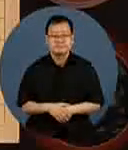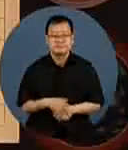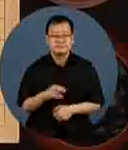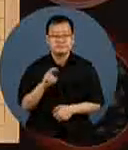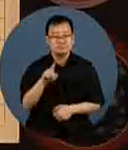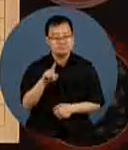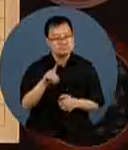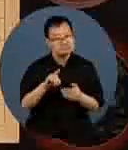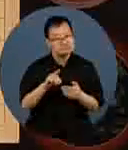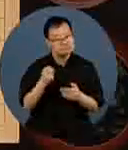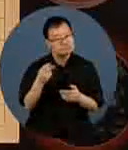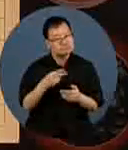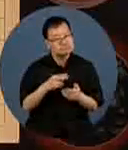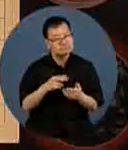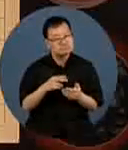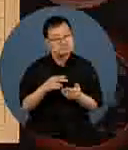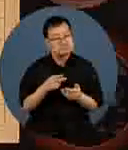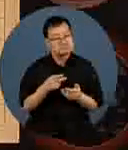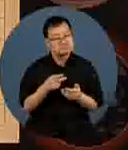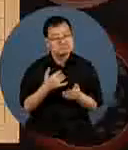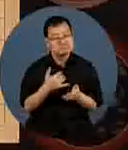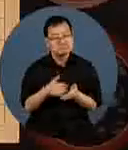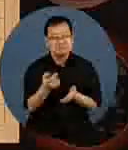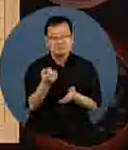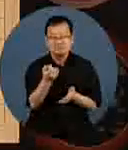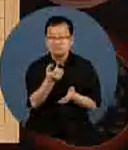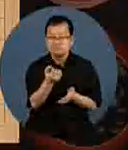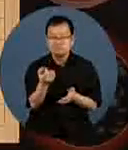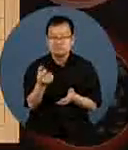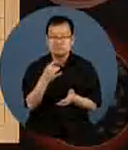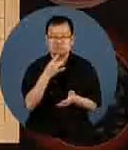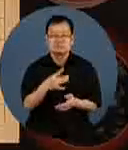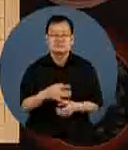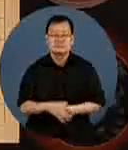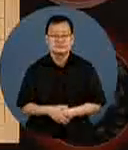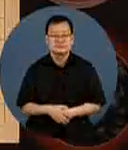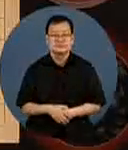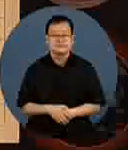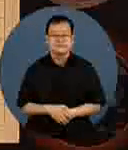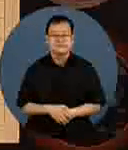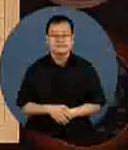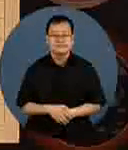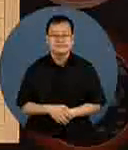그리고는 뭐 이제 몇 집자리씩밖에 안 보입니다.